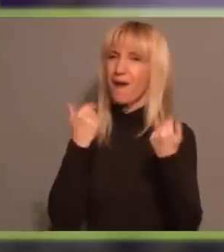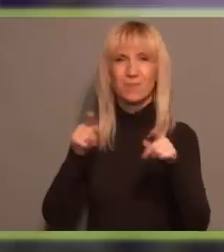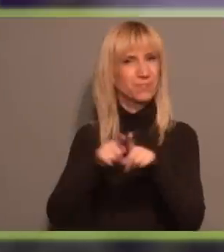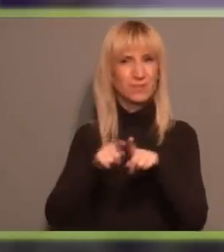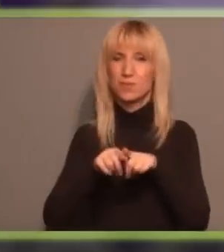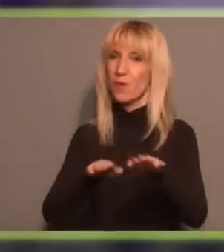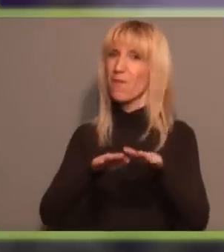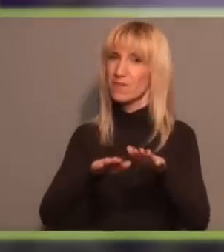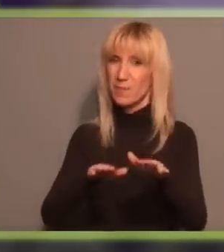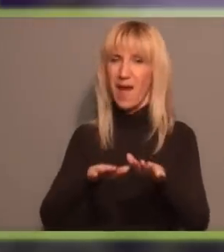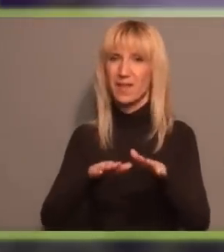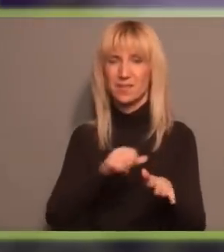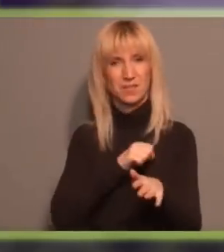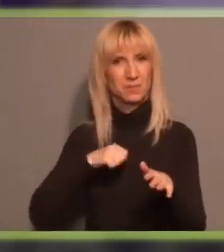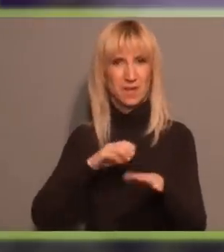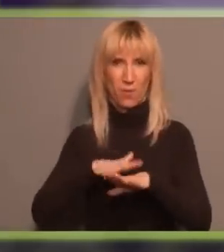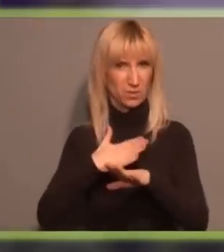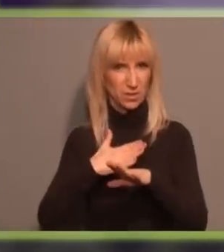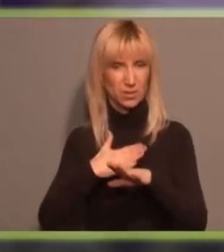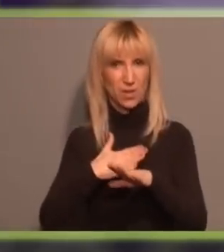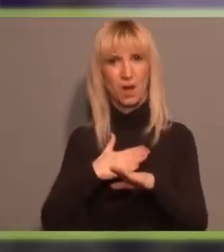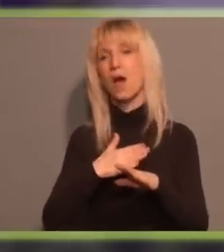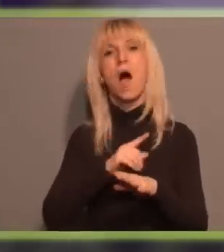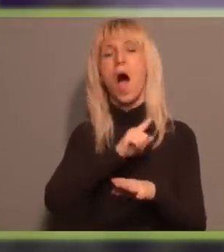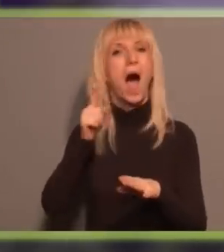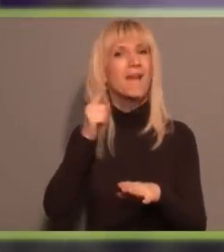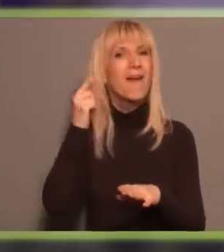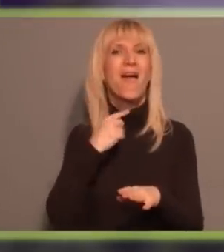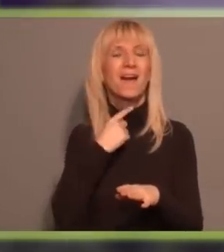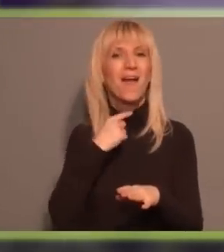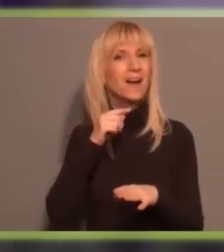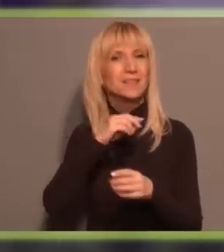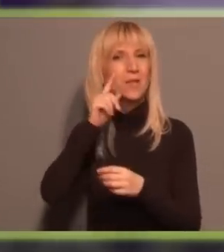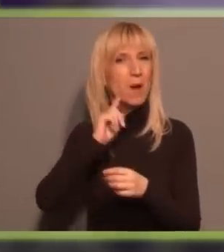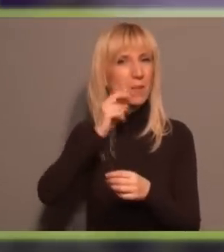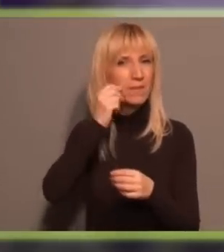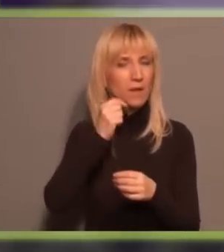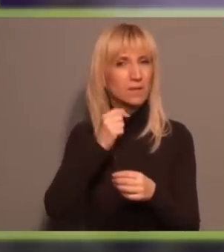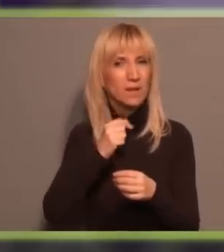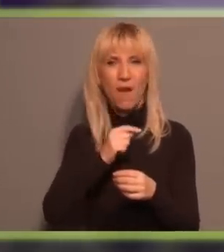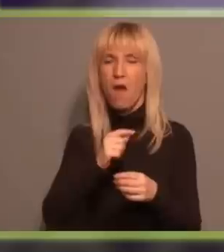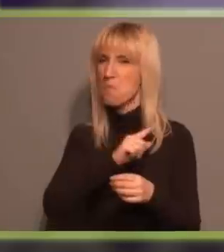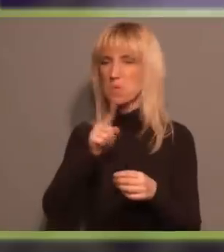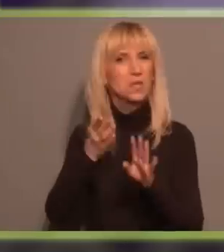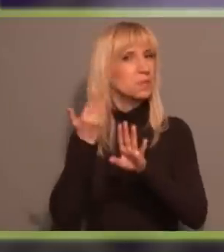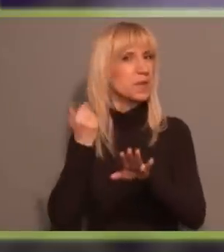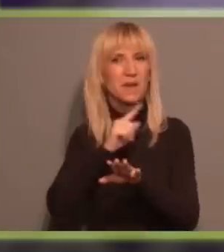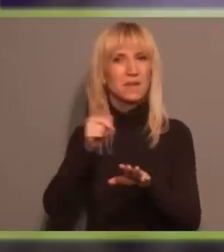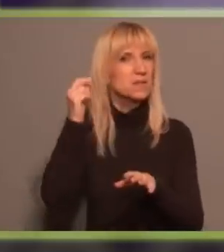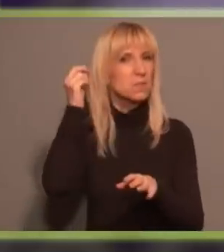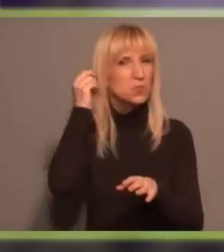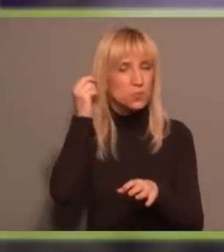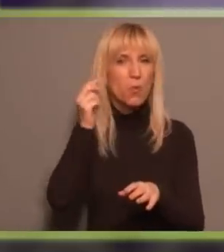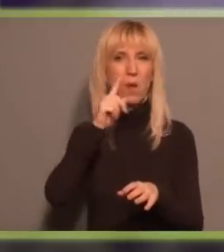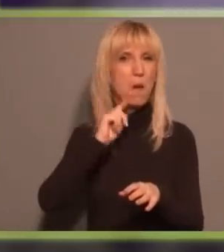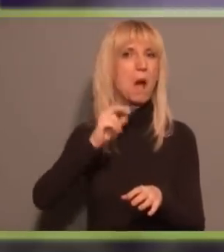to bio vibracije od osjećanja, jer imam to osjećanje na glasovima od roditelja. Ali nikad nisam čula glas,